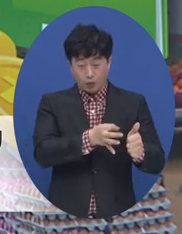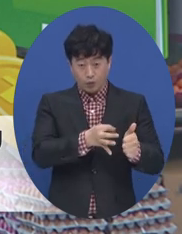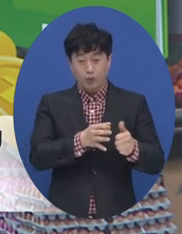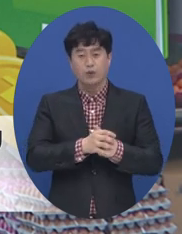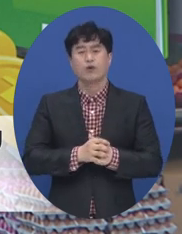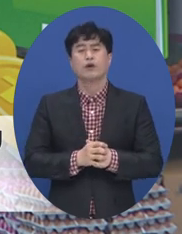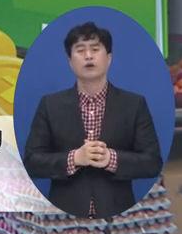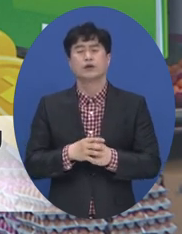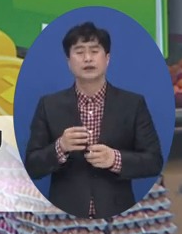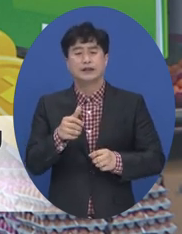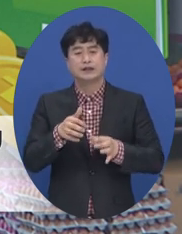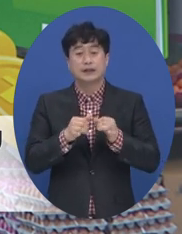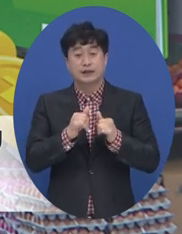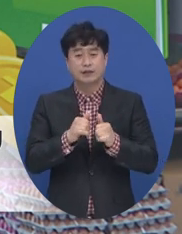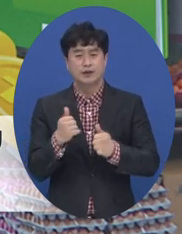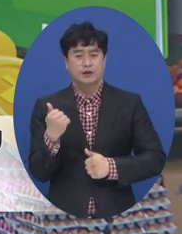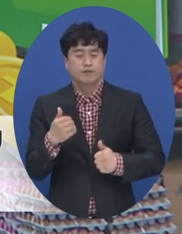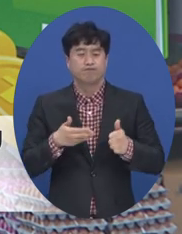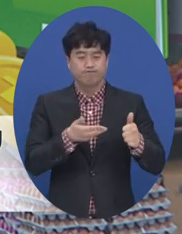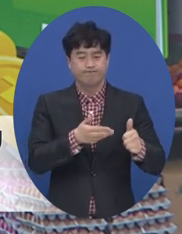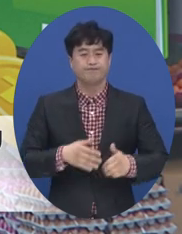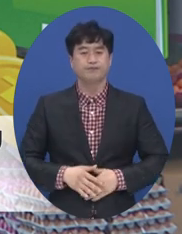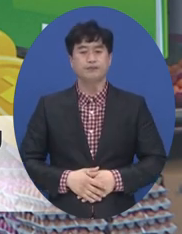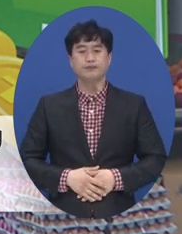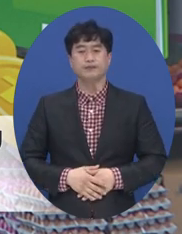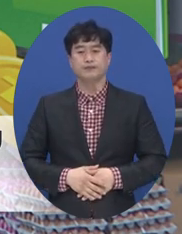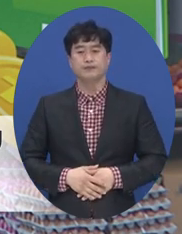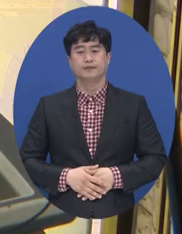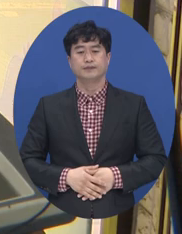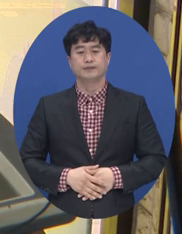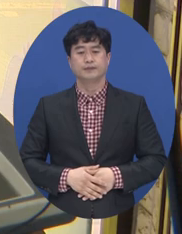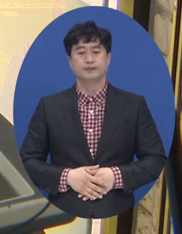돼주고 있습니다. 구영슬 기자가 현장 취재했습니다.